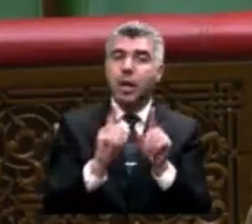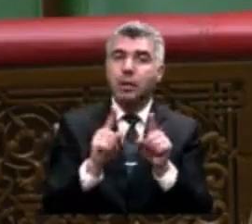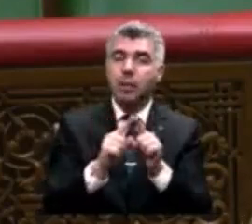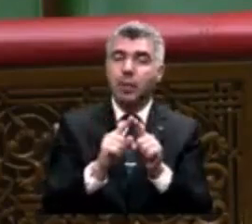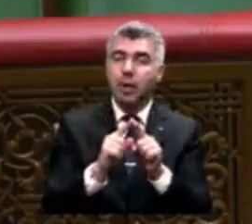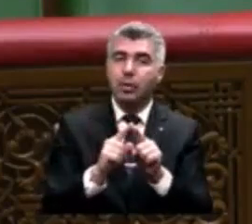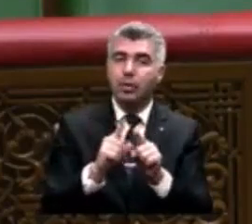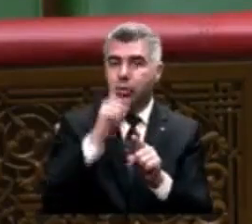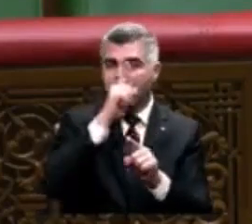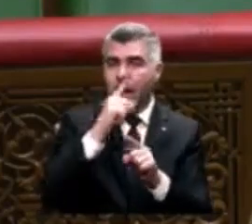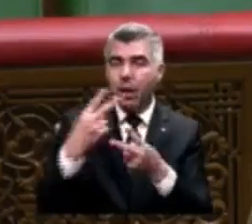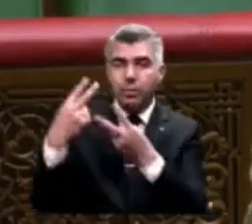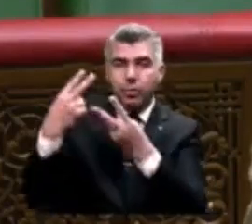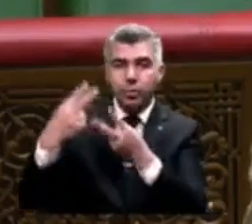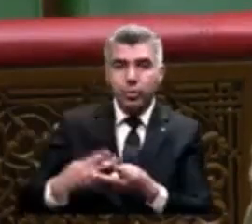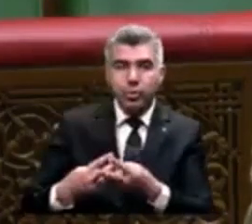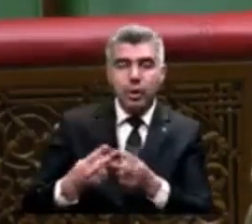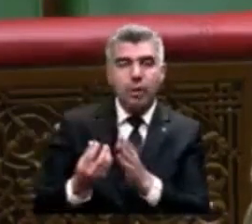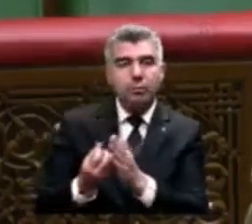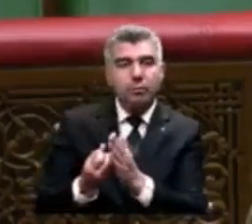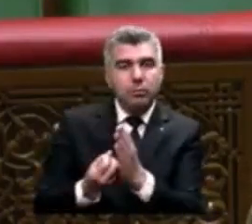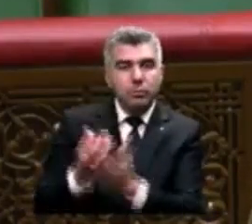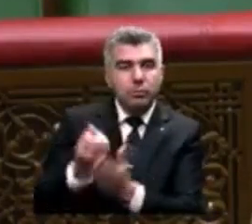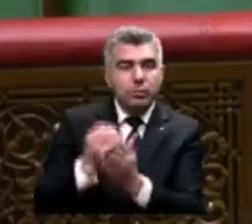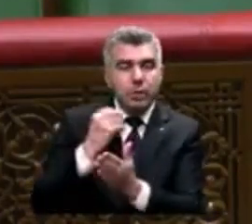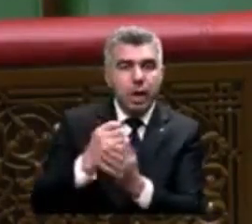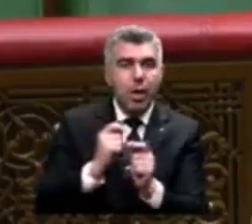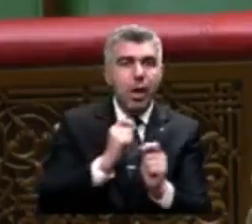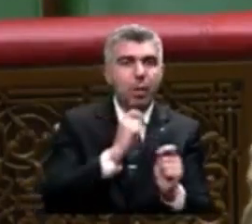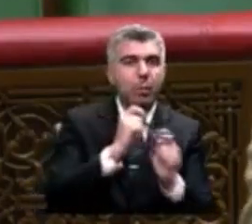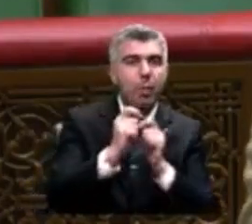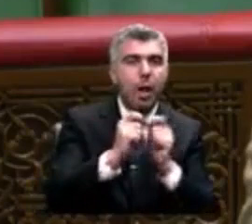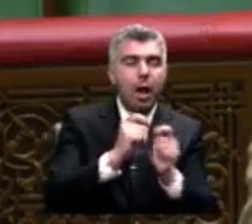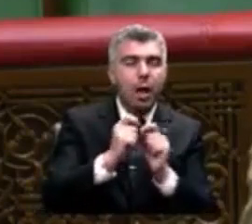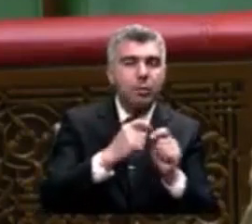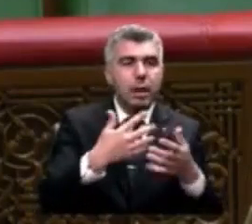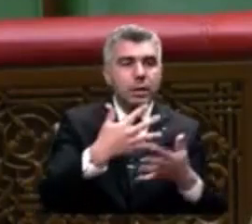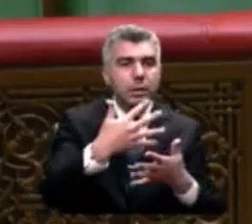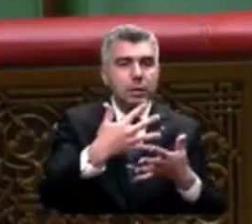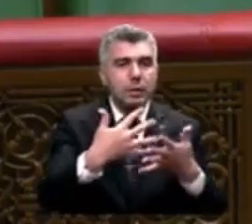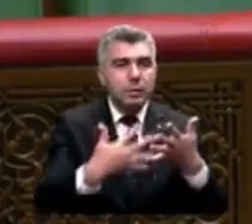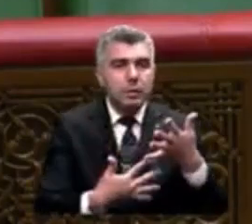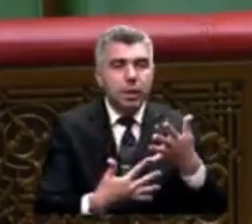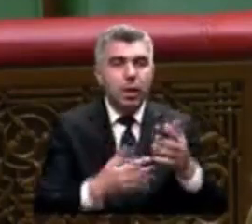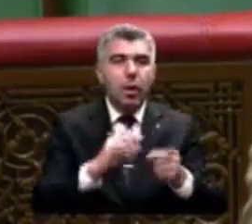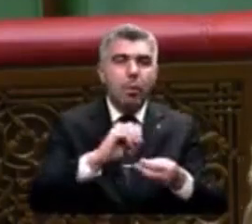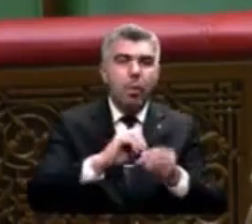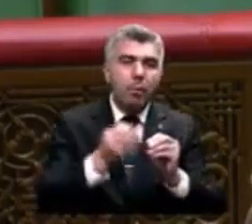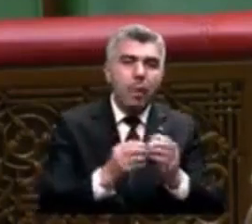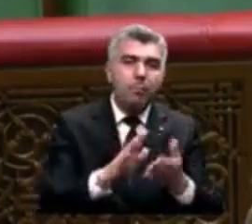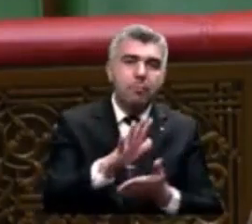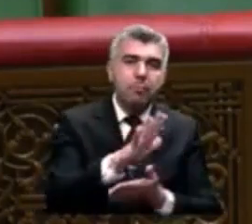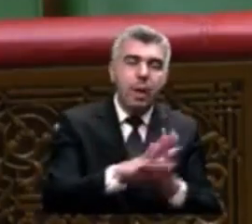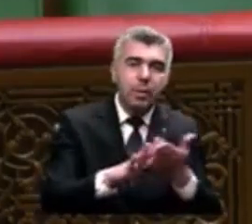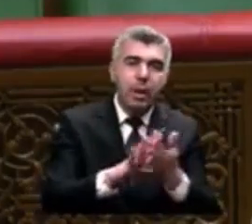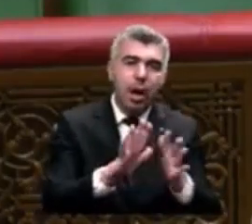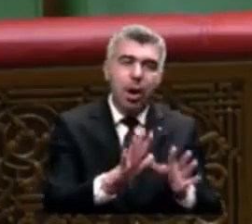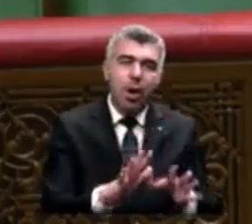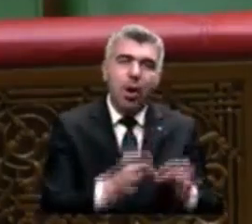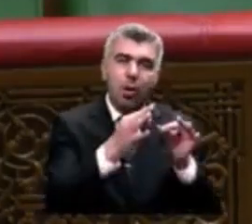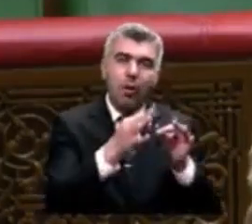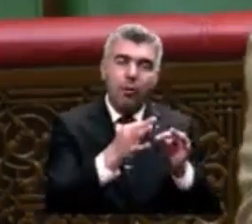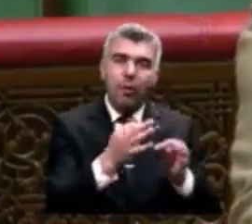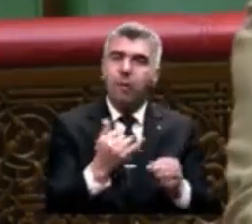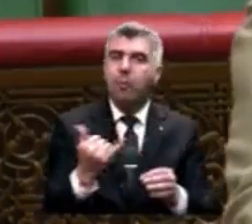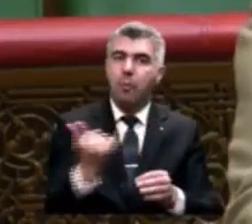ديالكم يتسع باش تسمعوا الاقتراحات ديالنا باش نناقشوا الفصول اللي مازال فيها الاختلاف ونقدروا نلقاو لها حلول. كيف ما قلتوا، الهدف